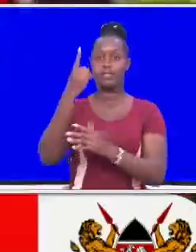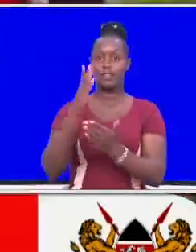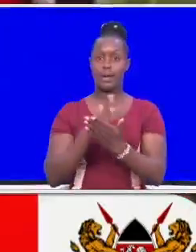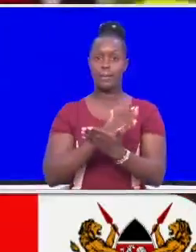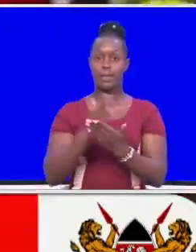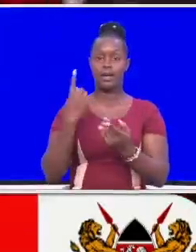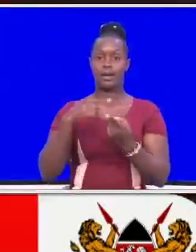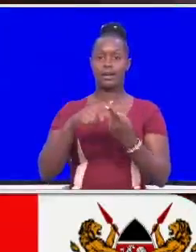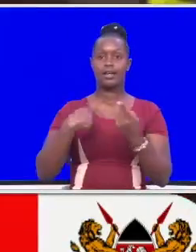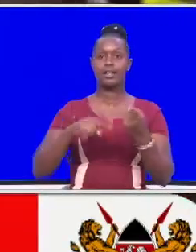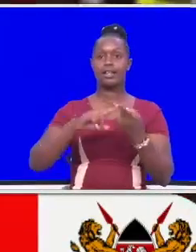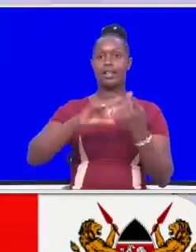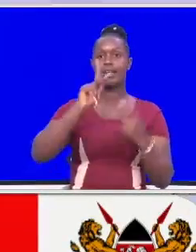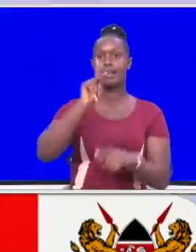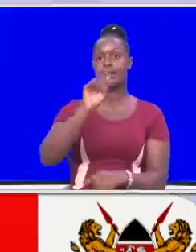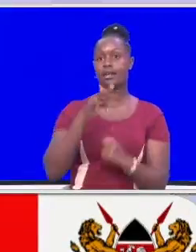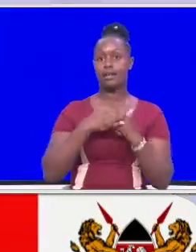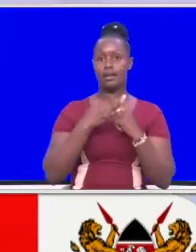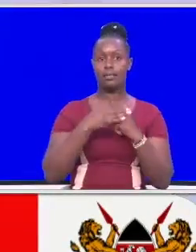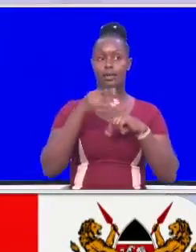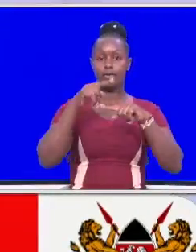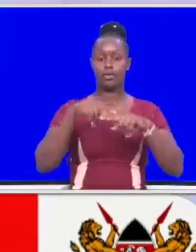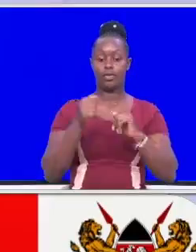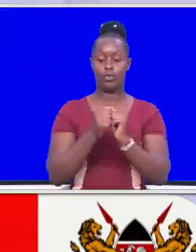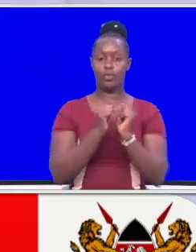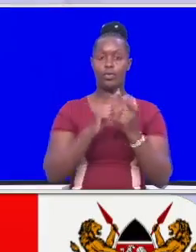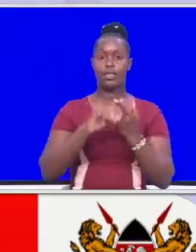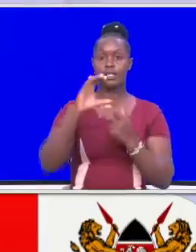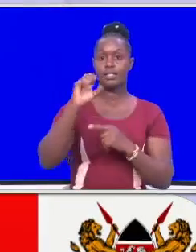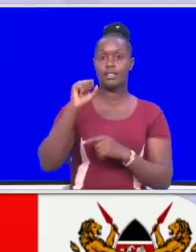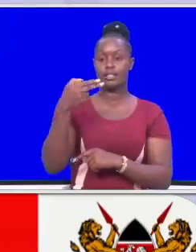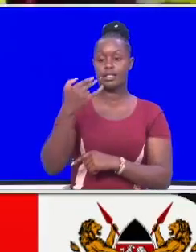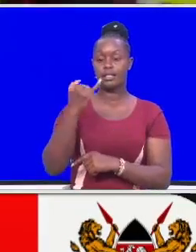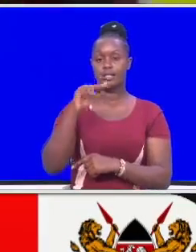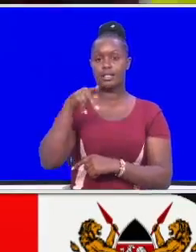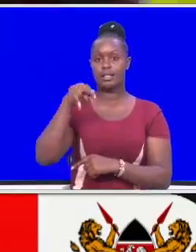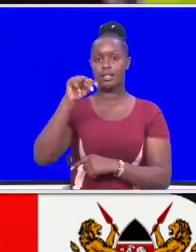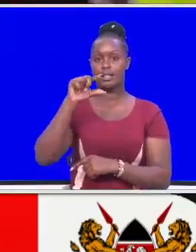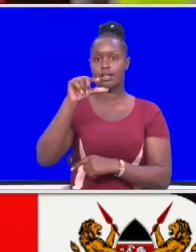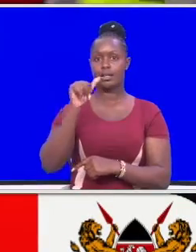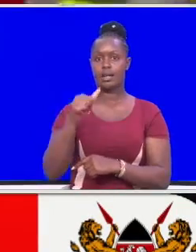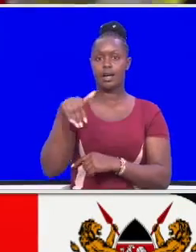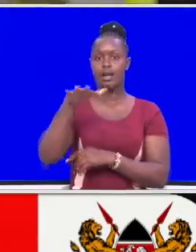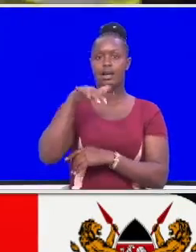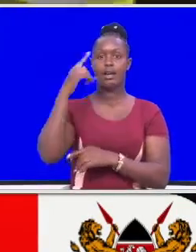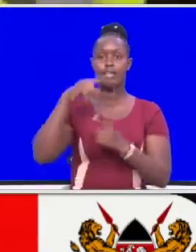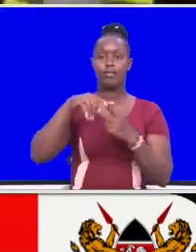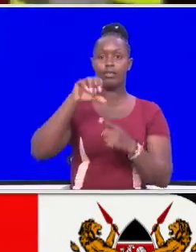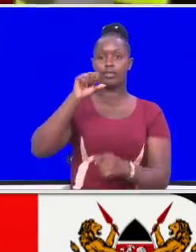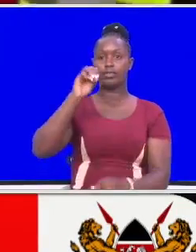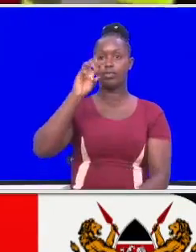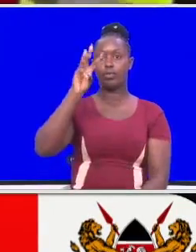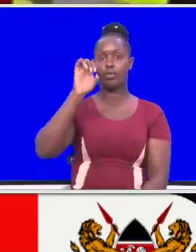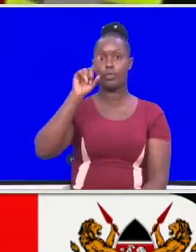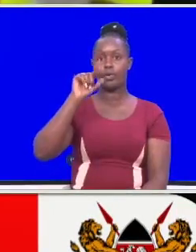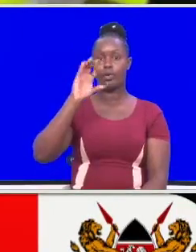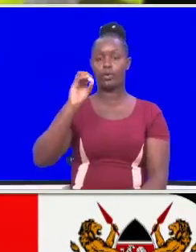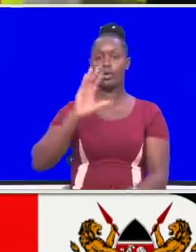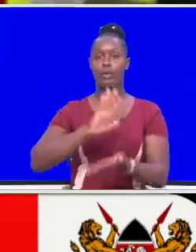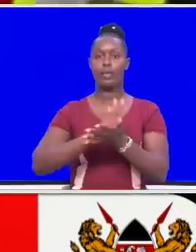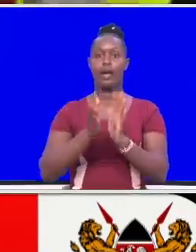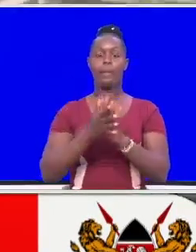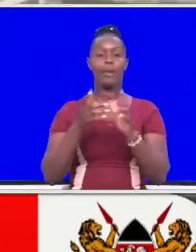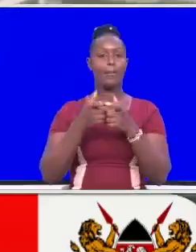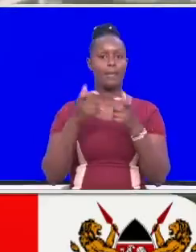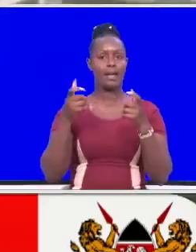Soweto B. Kulingana na katibu wa Wizara ya Nyumba Charles Hinga, eneo la Soweto B utakuwa mradi kubwa zaidi. Maeneo